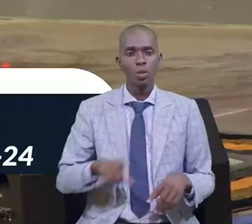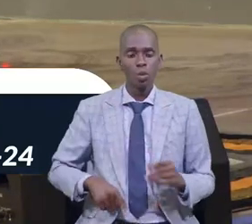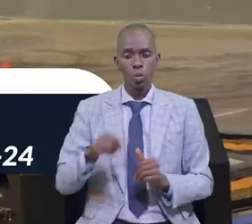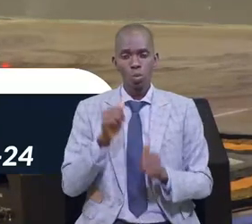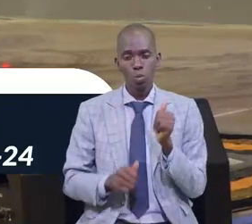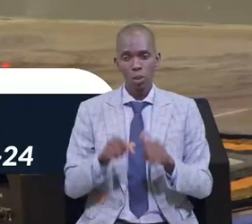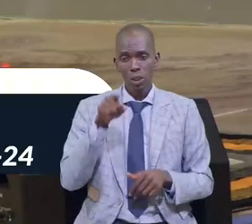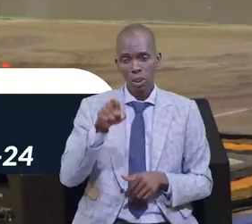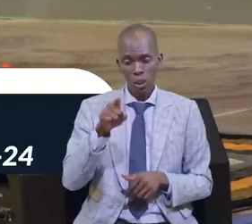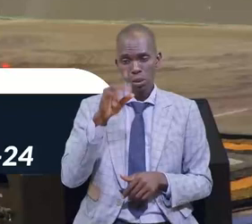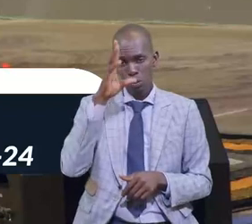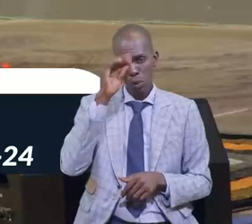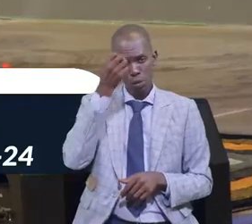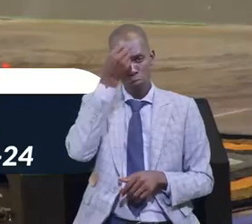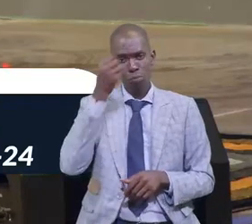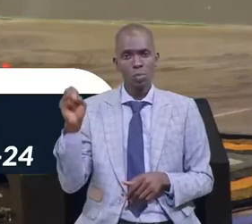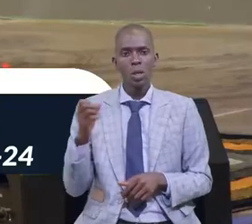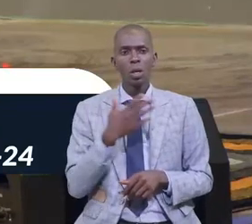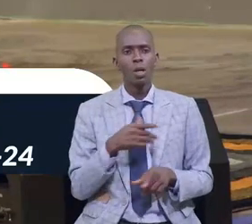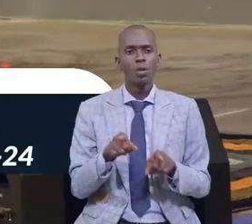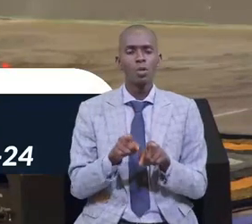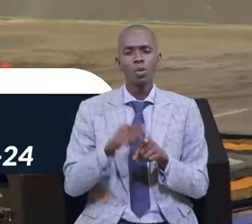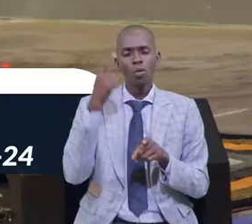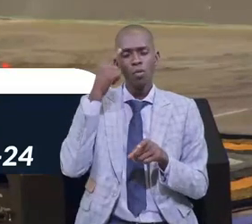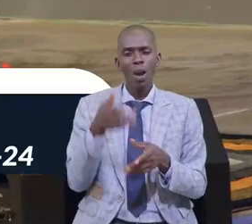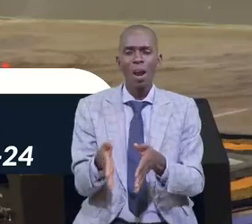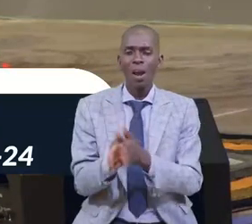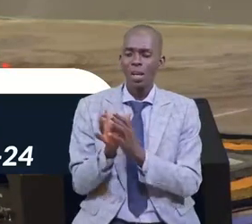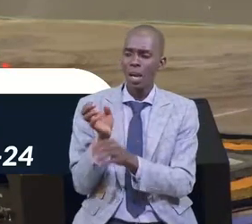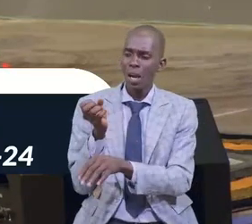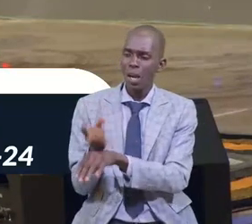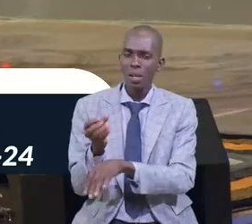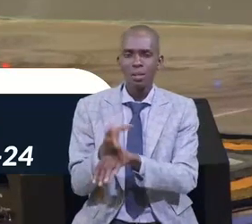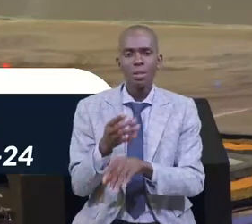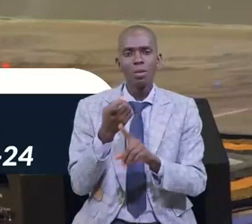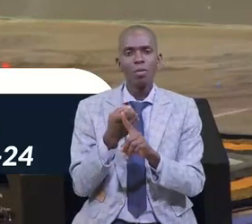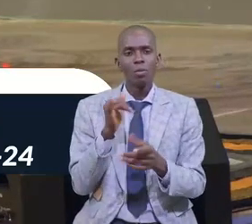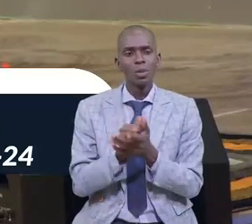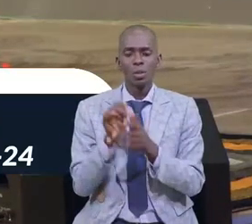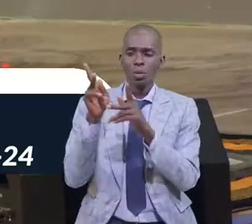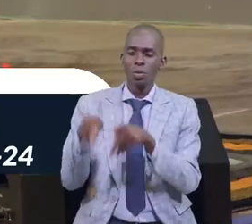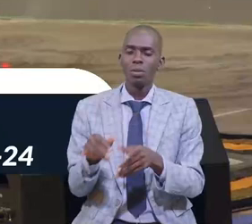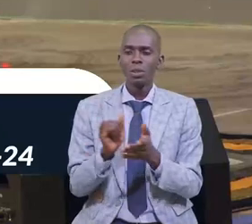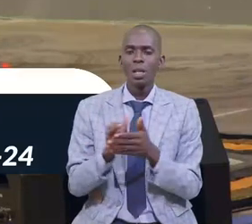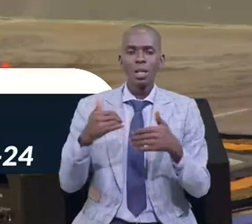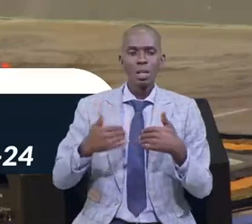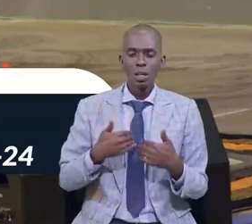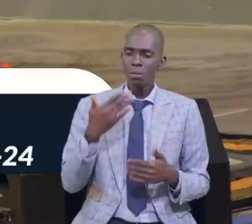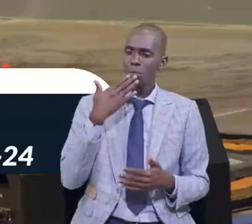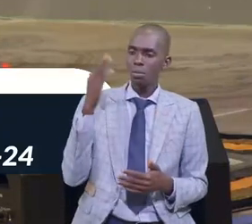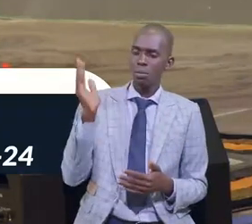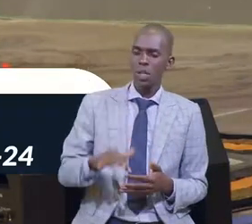parce qu'il interrogea et consulta ceux qui évoquent les